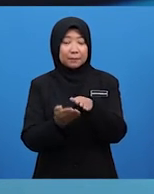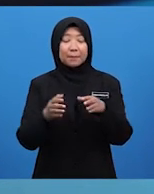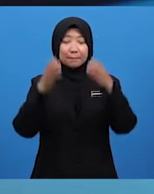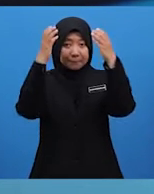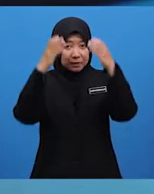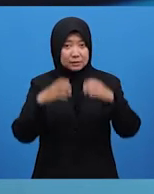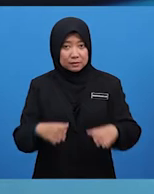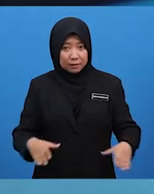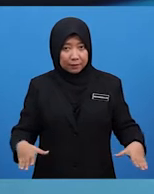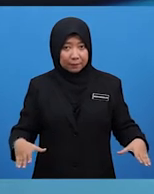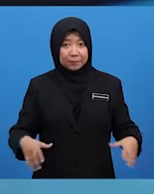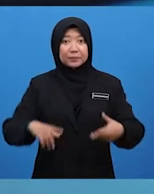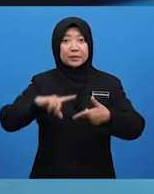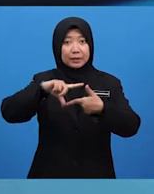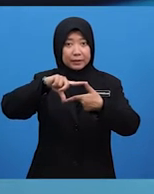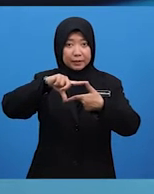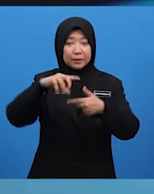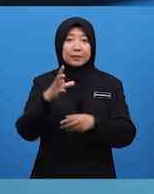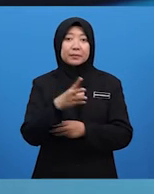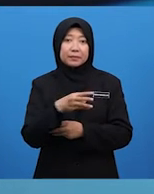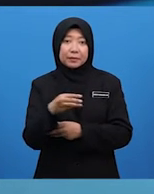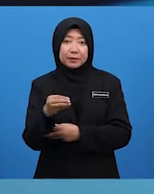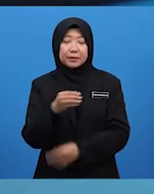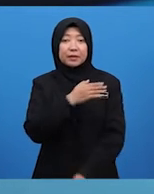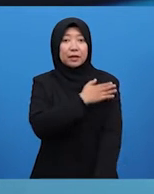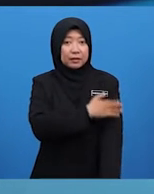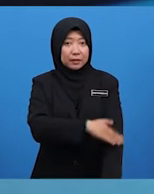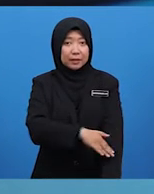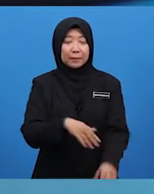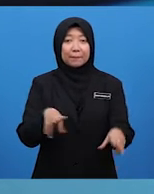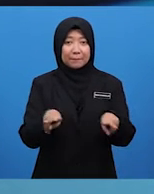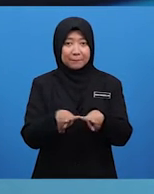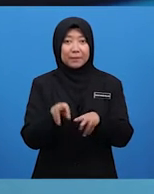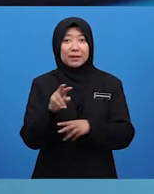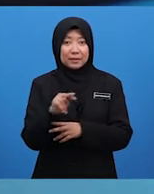pesak, kekek dan lengan padanan.